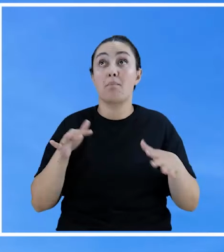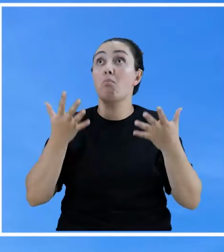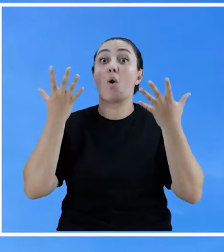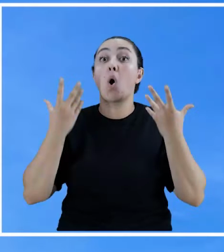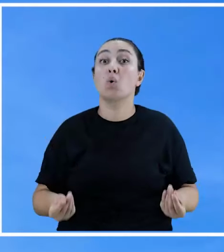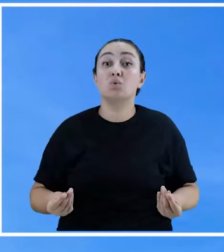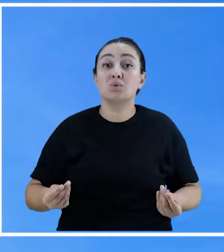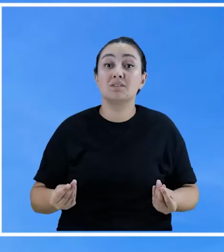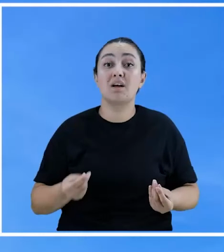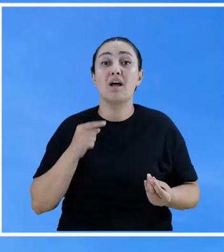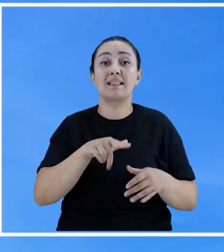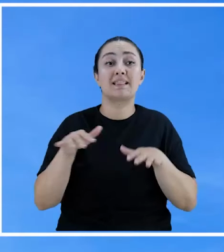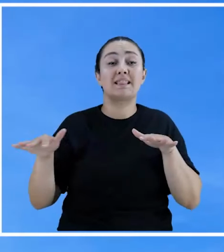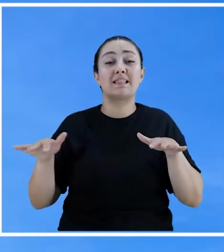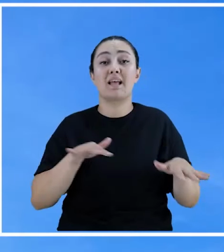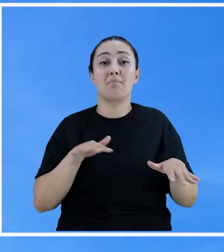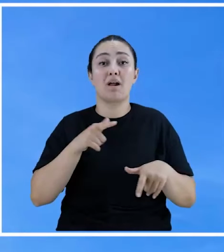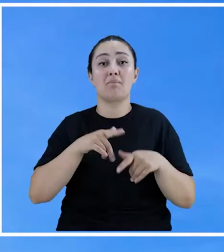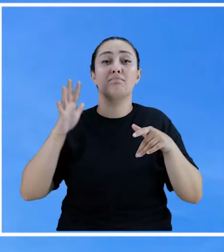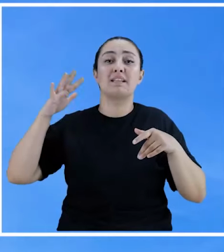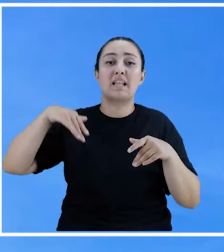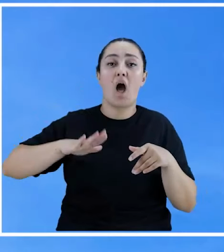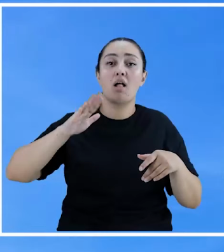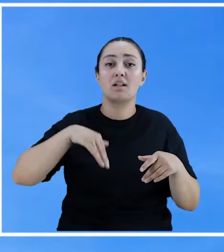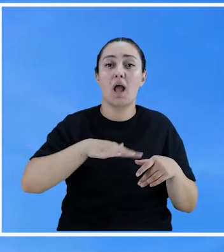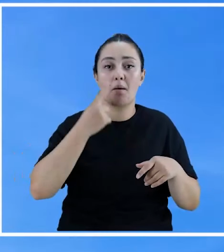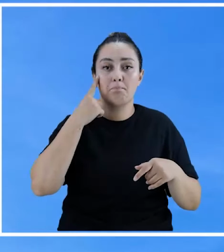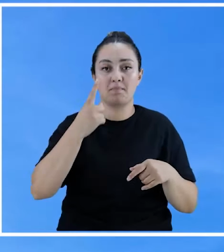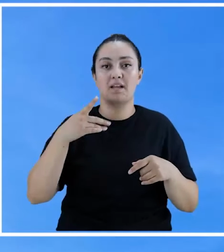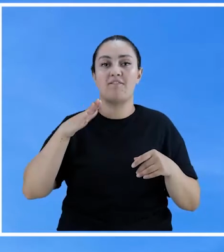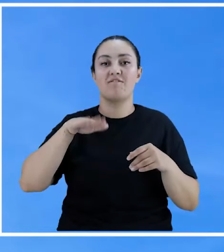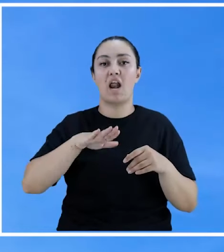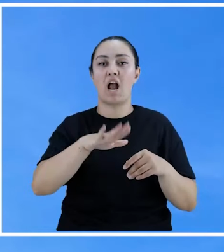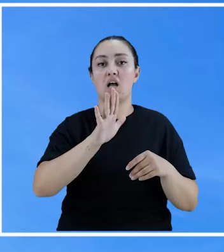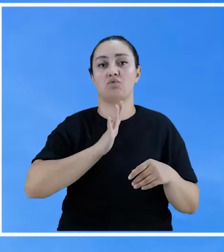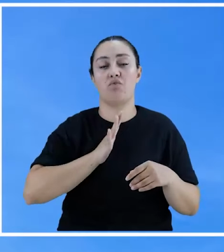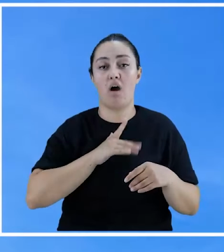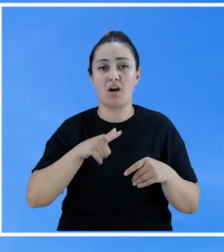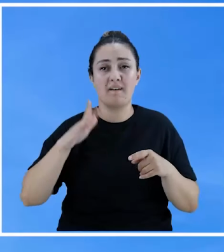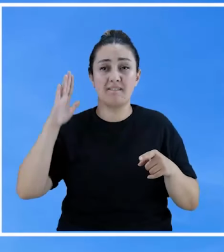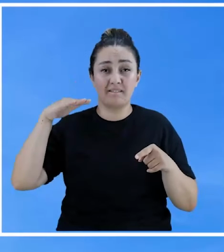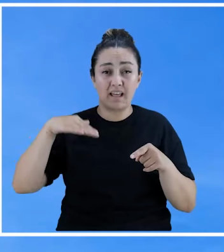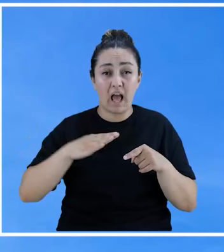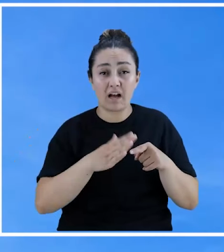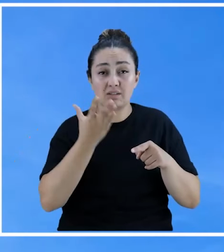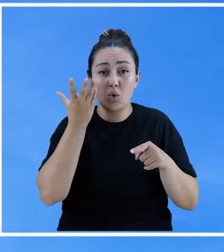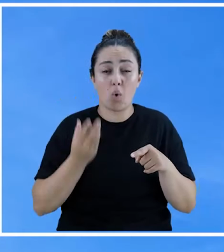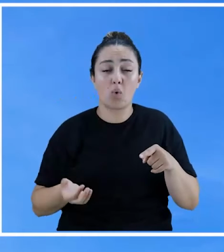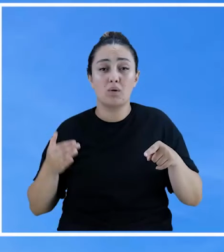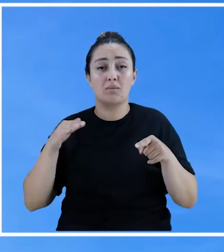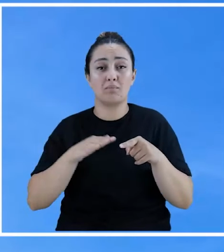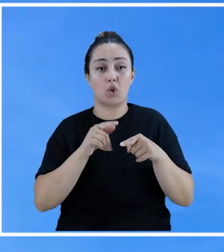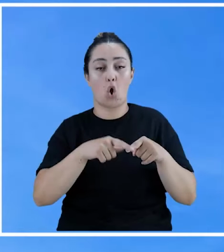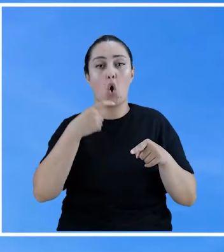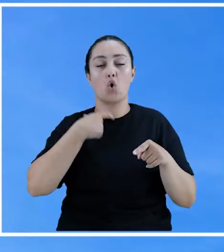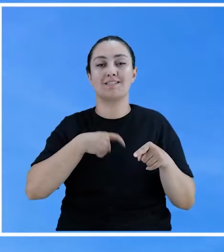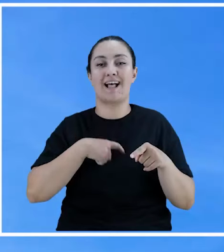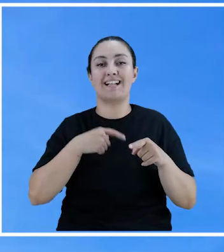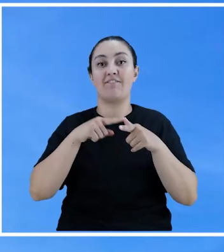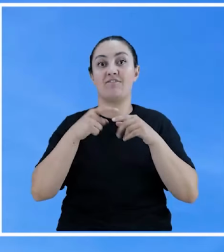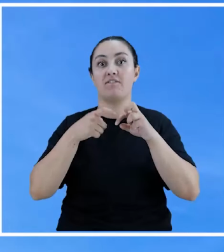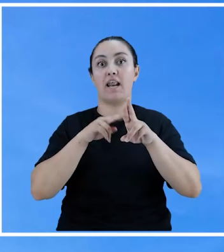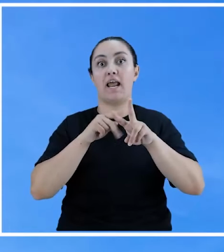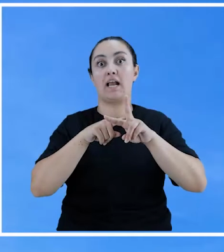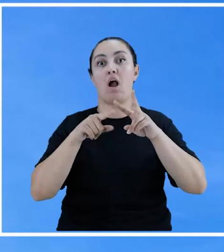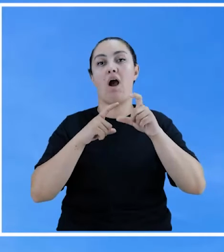deprem yükü geldiği zaman, deprem dalgalarının bir frekansı var. Biz yapının frekansıyla deprem